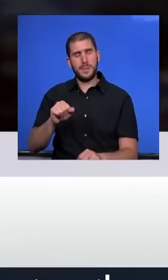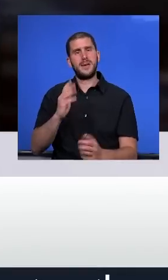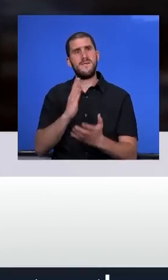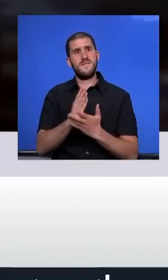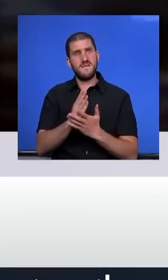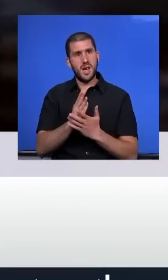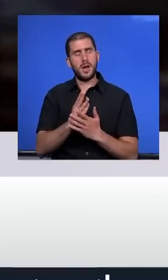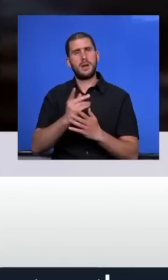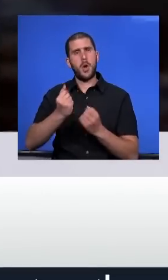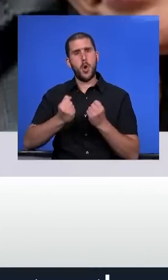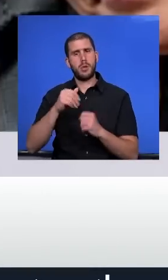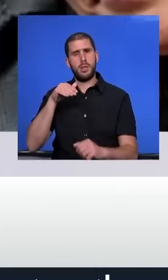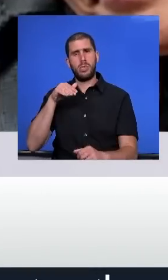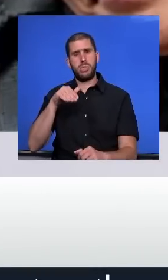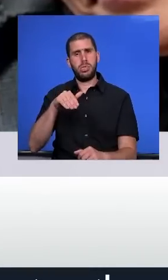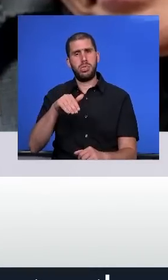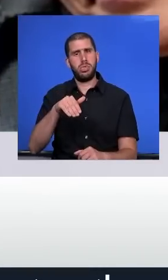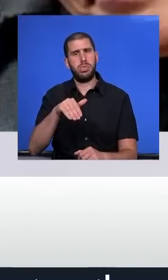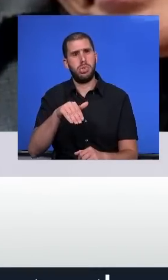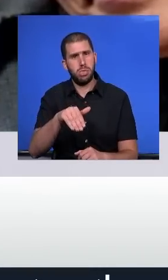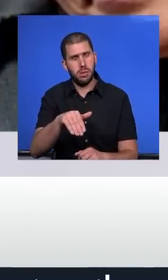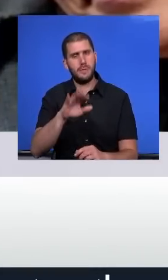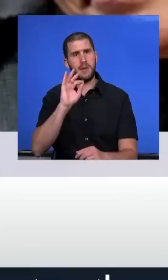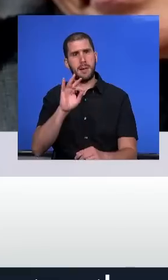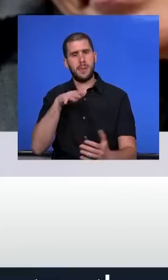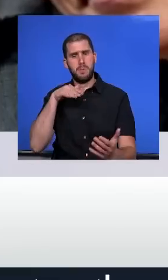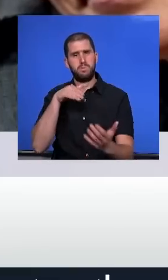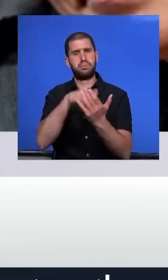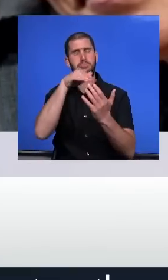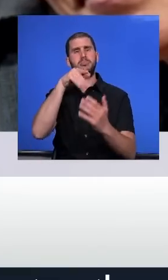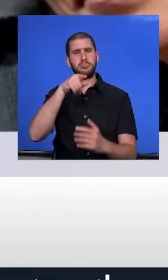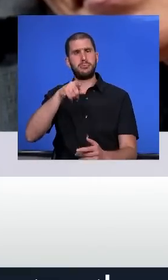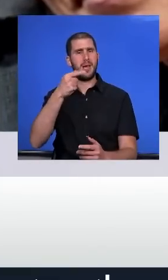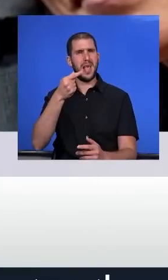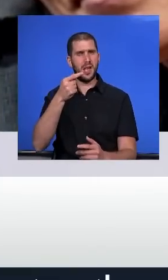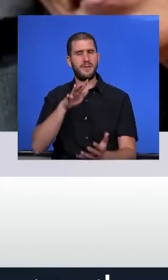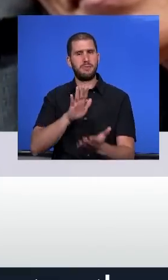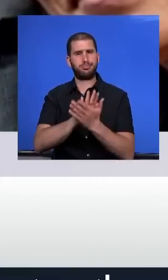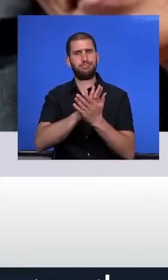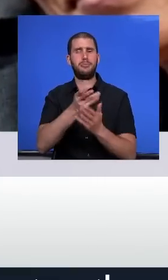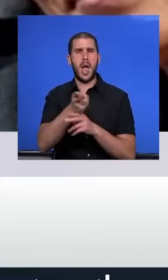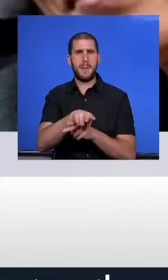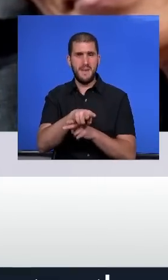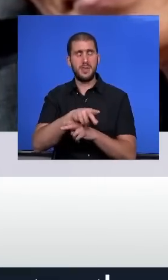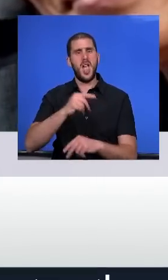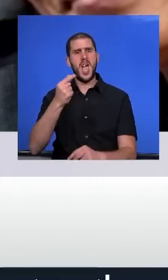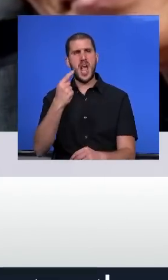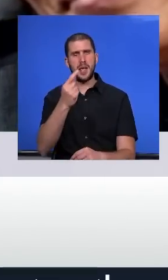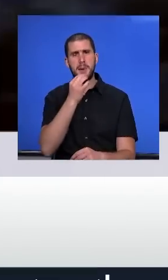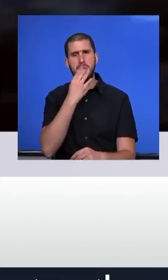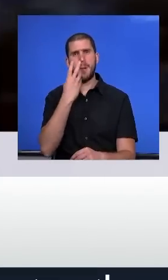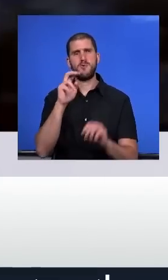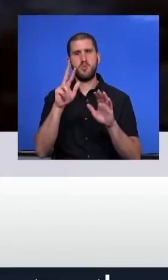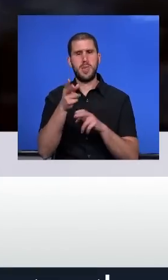שבעצם אפשר לרכב להידרדר ובאמת לפגוע בגלית ולמחוץ אותה למוות. גלית, בת 48